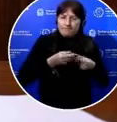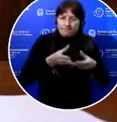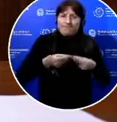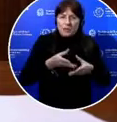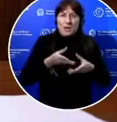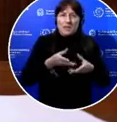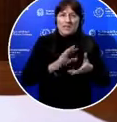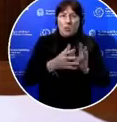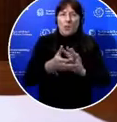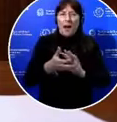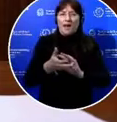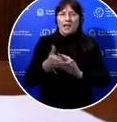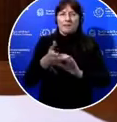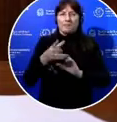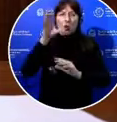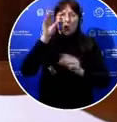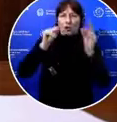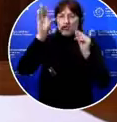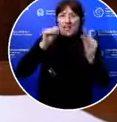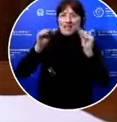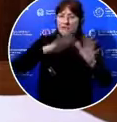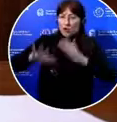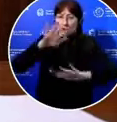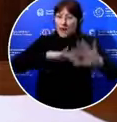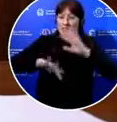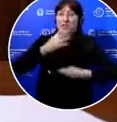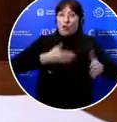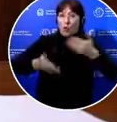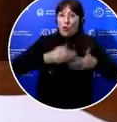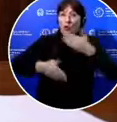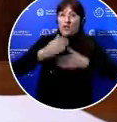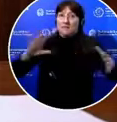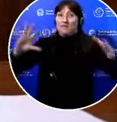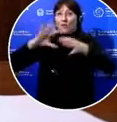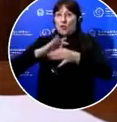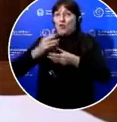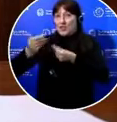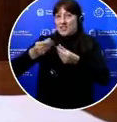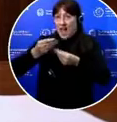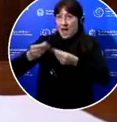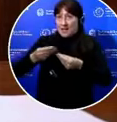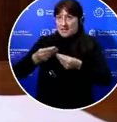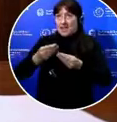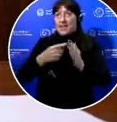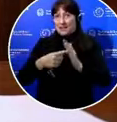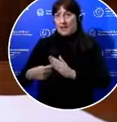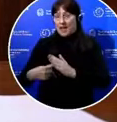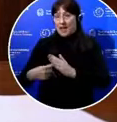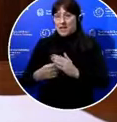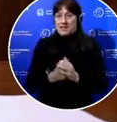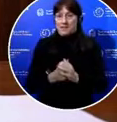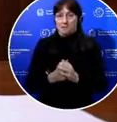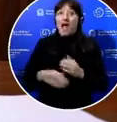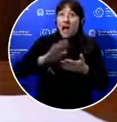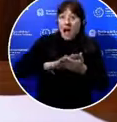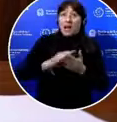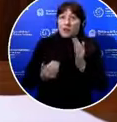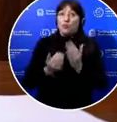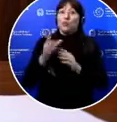problematiche connesse con le dipendenze. Con le dipendenze sicuramente da sostanze stupefacenti, ma anche le